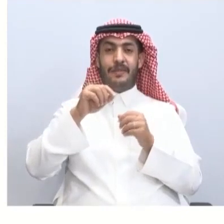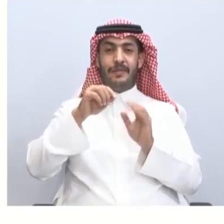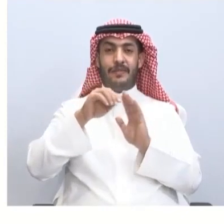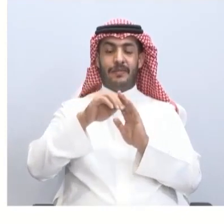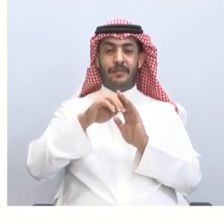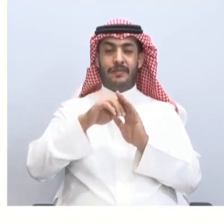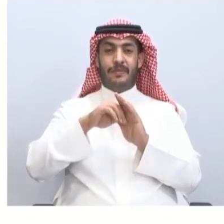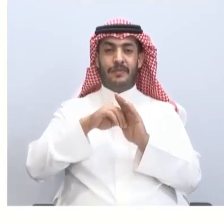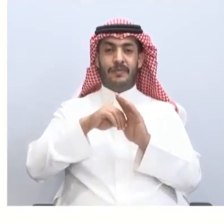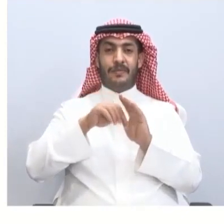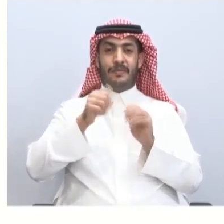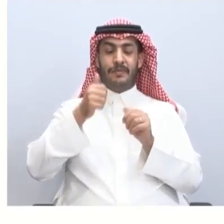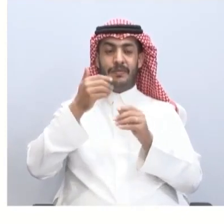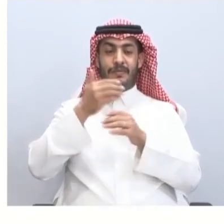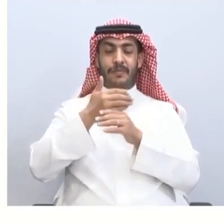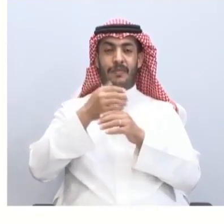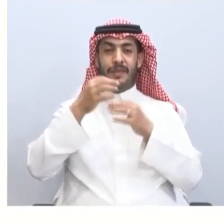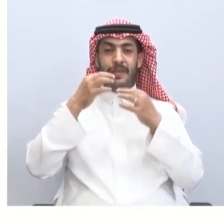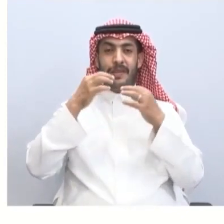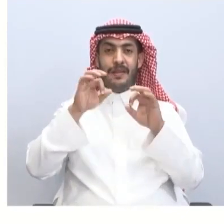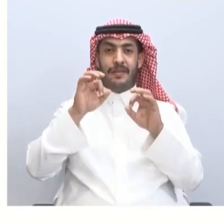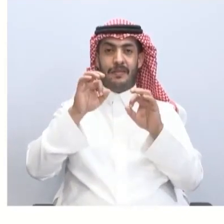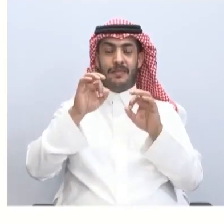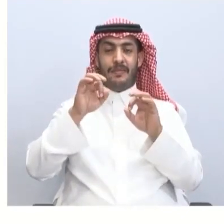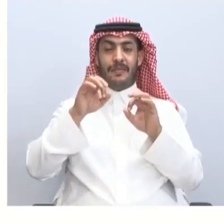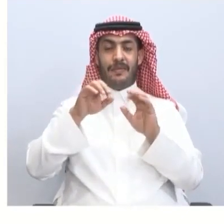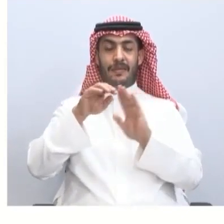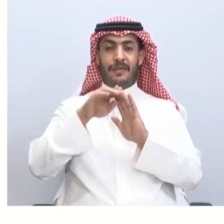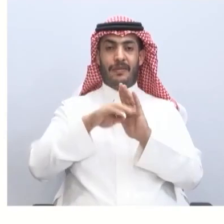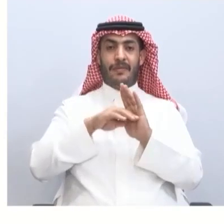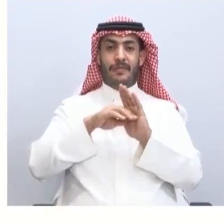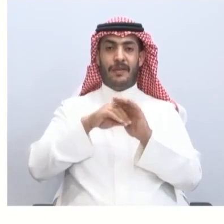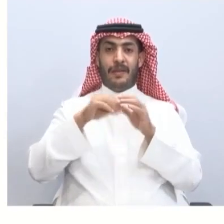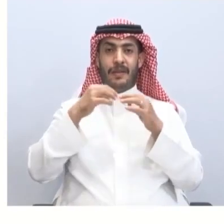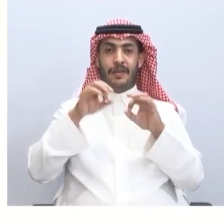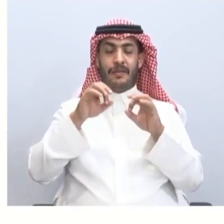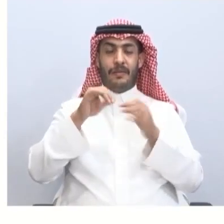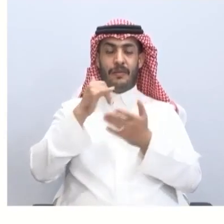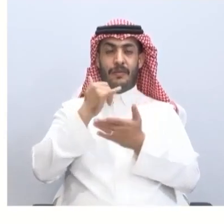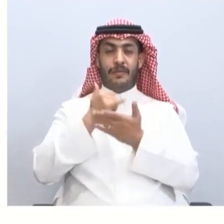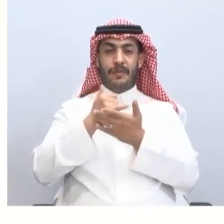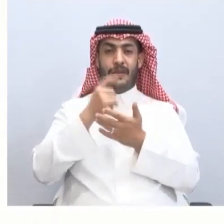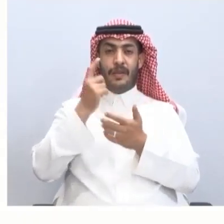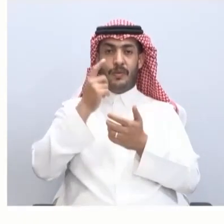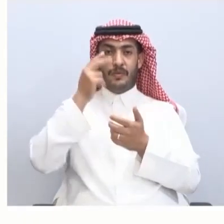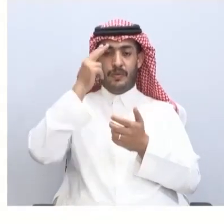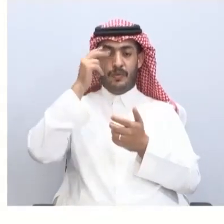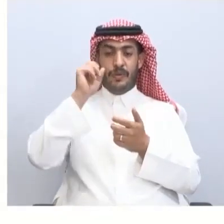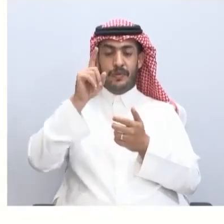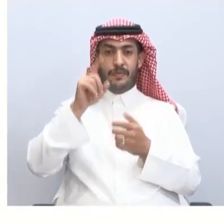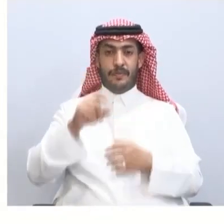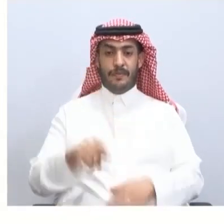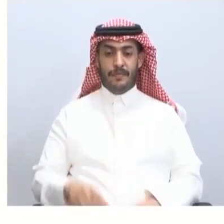ذلك الى ان دخلت جميع جنوب غرب البلاد تحت حكم الدوله السعوديه